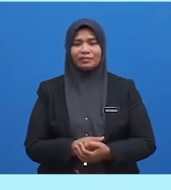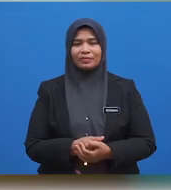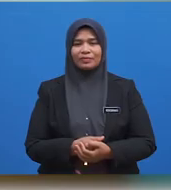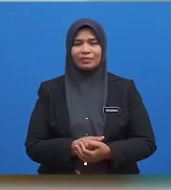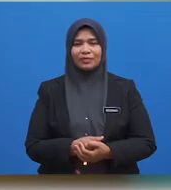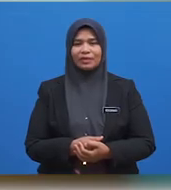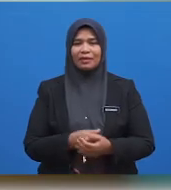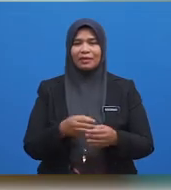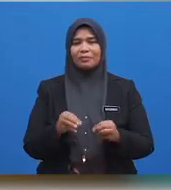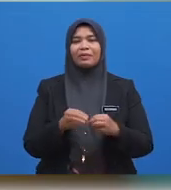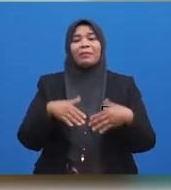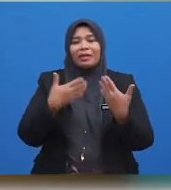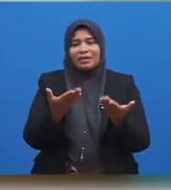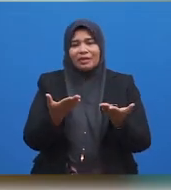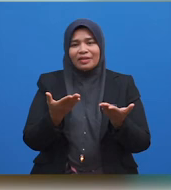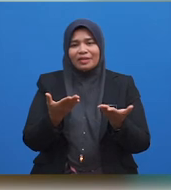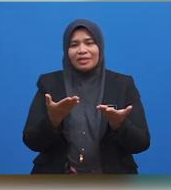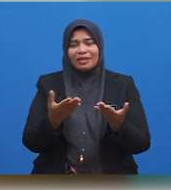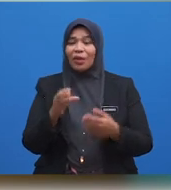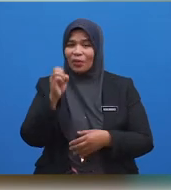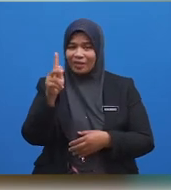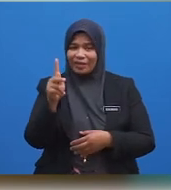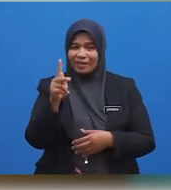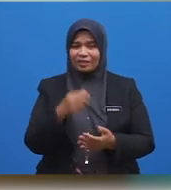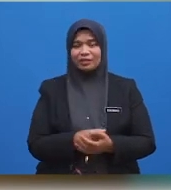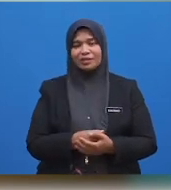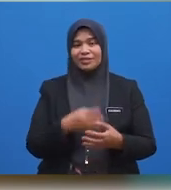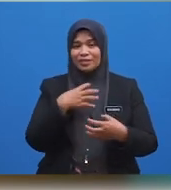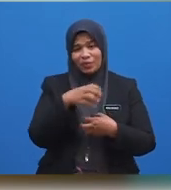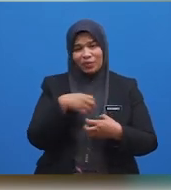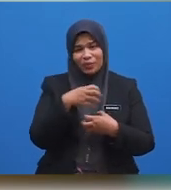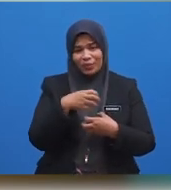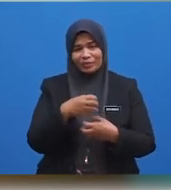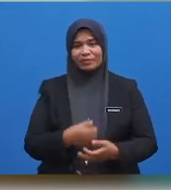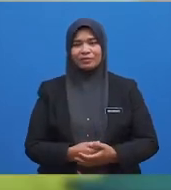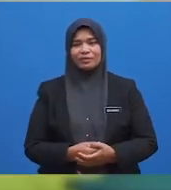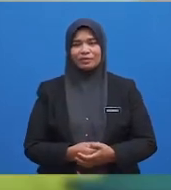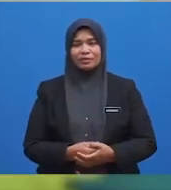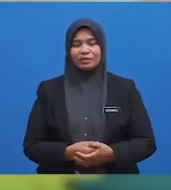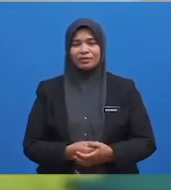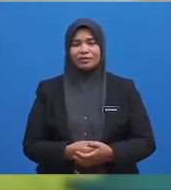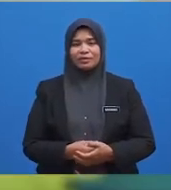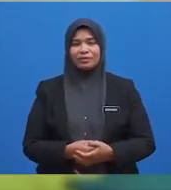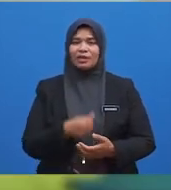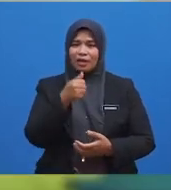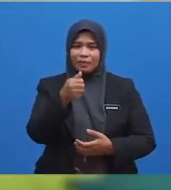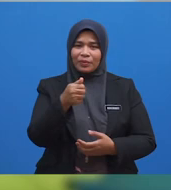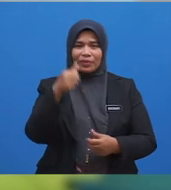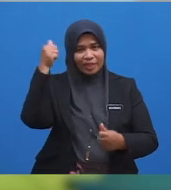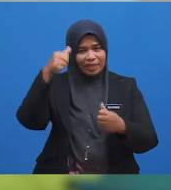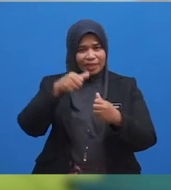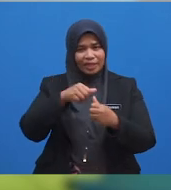Hai macam mainnya Oke seronok kamu